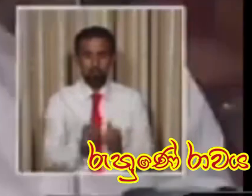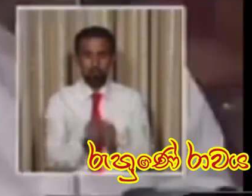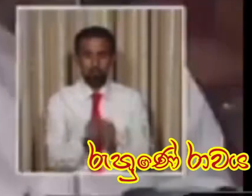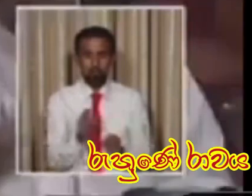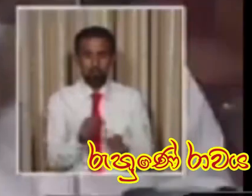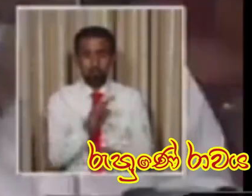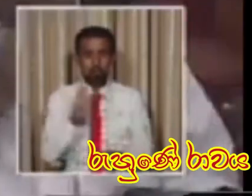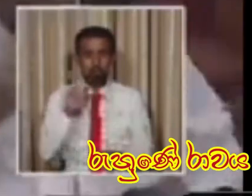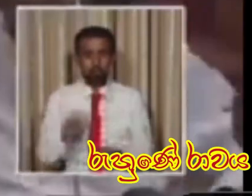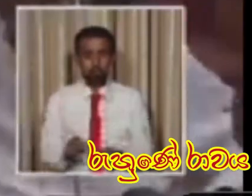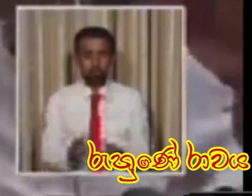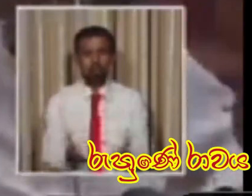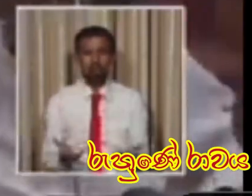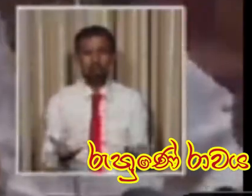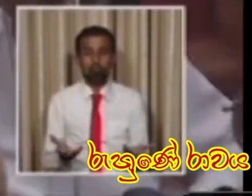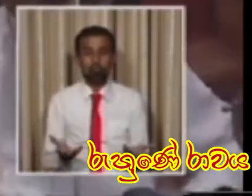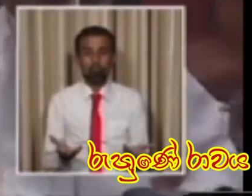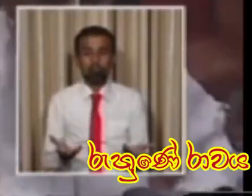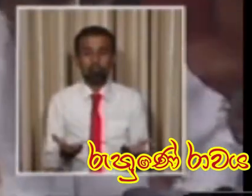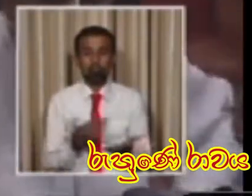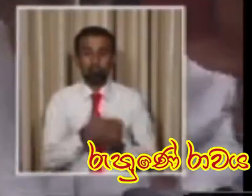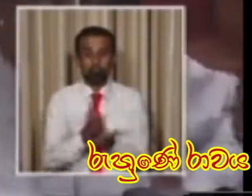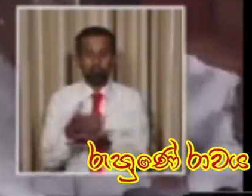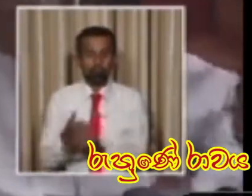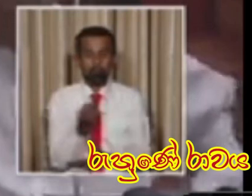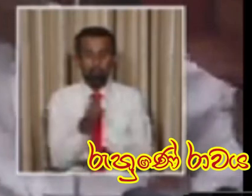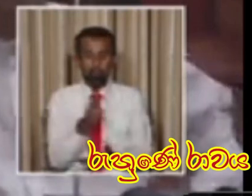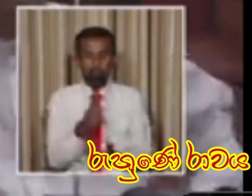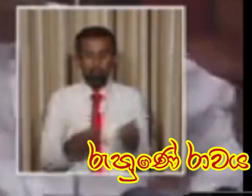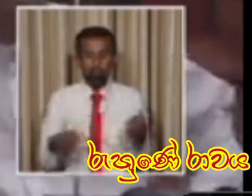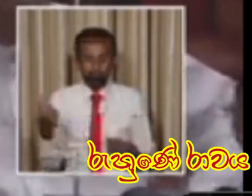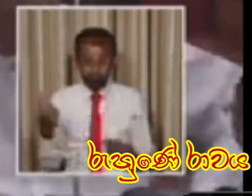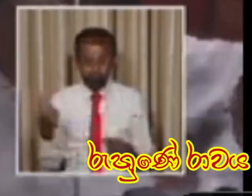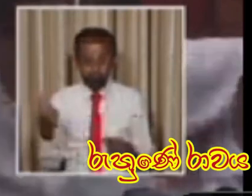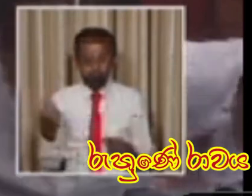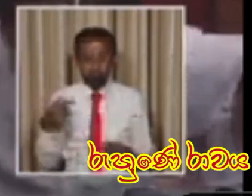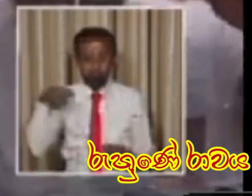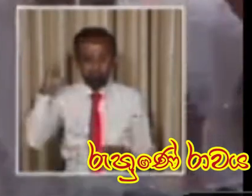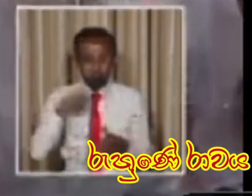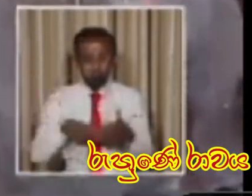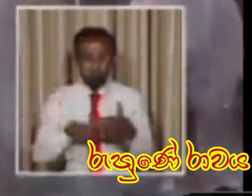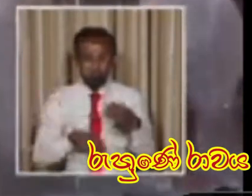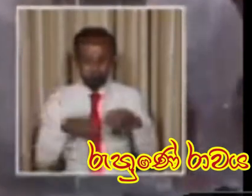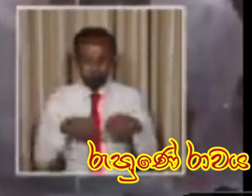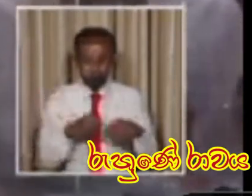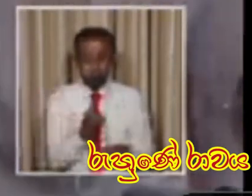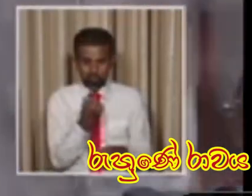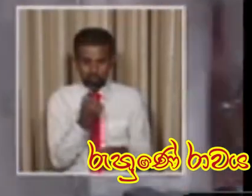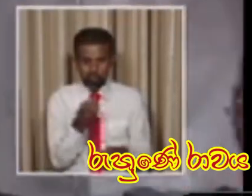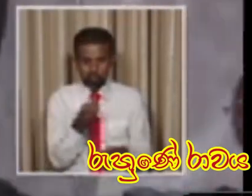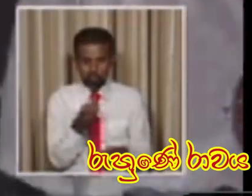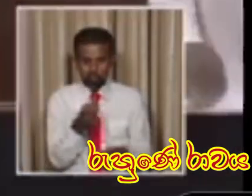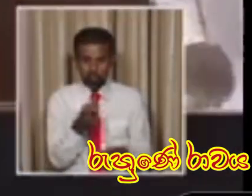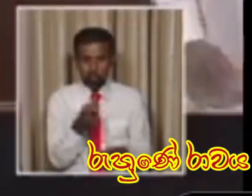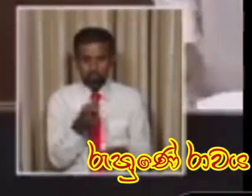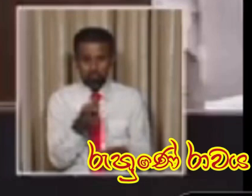ඉන්නවා මොකද්ද වෙන්නේ? එතකොට මේක 12කට කඩලා විකුණනවා. ඒකද ගිය පැතිවරණේ කිව්වේ 12කට කඩුවා කිව්වද? ඒකද නේ